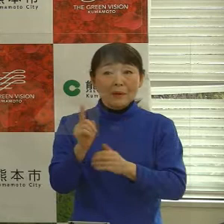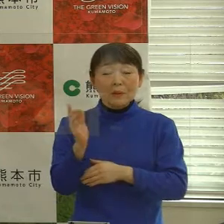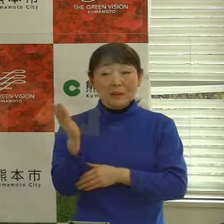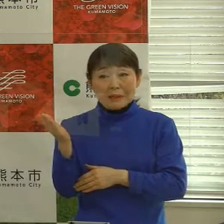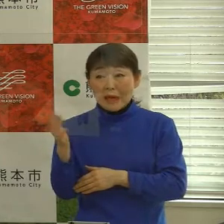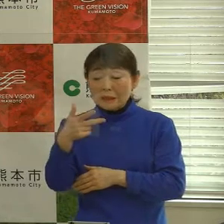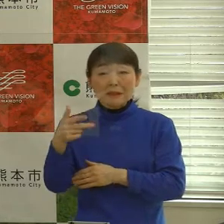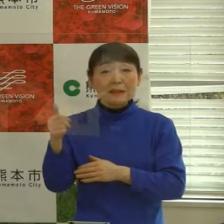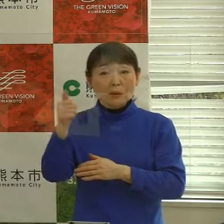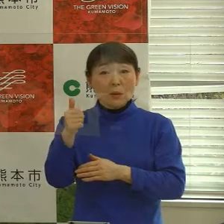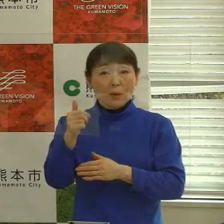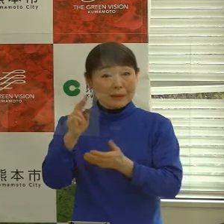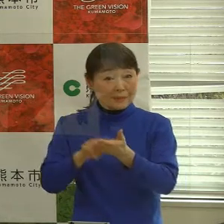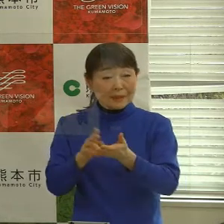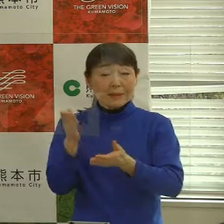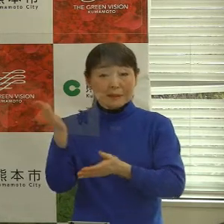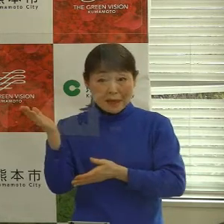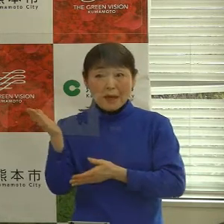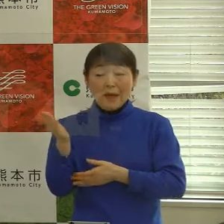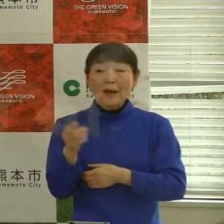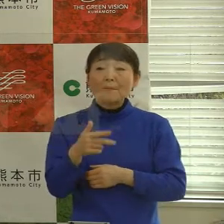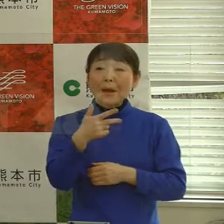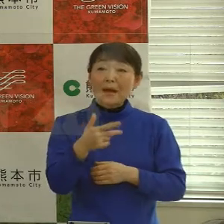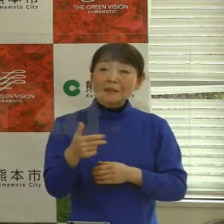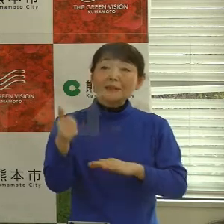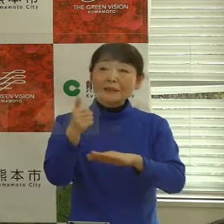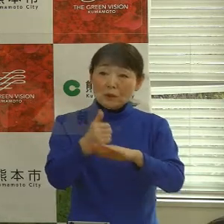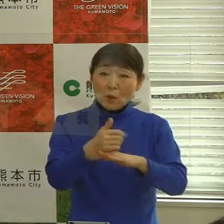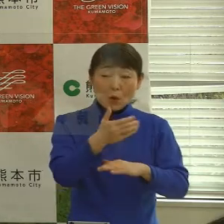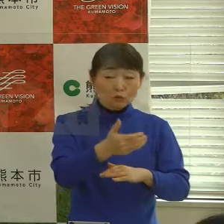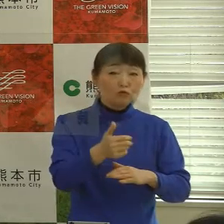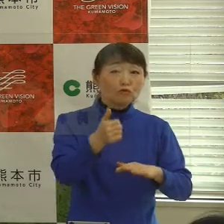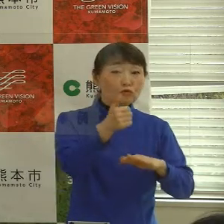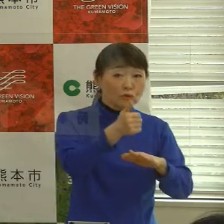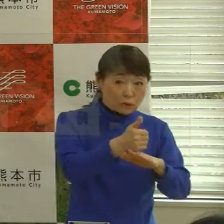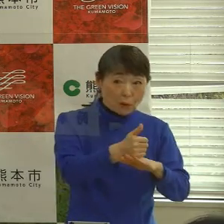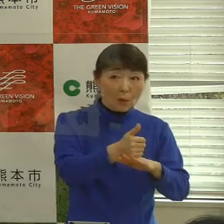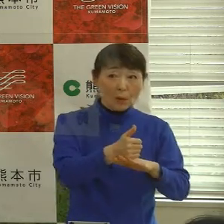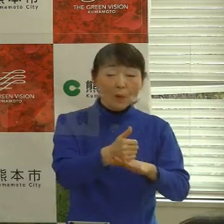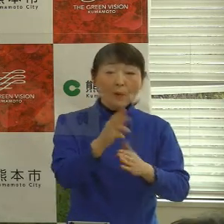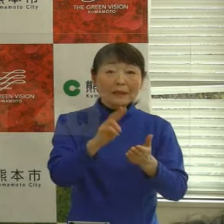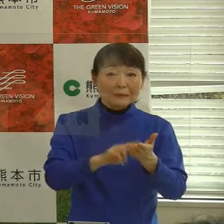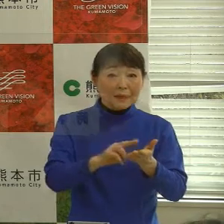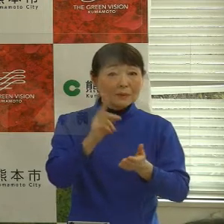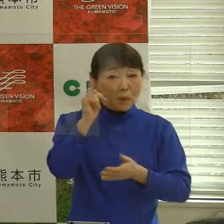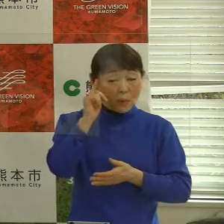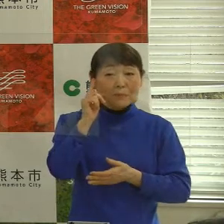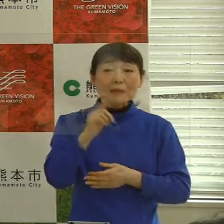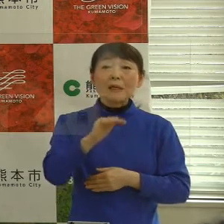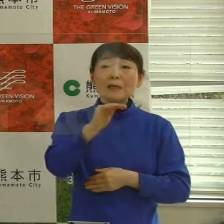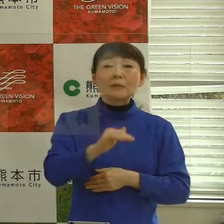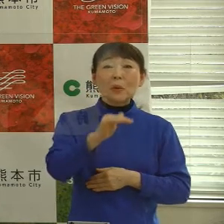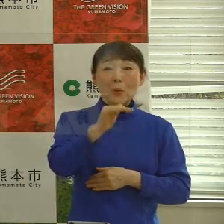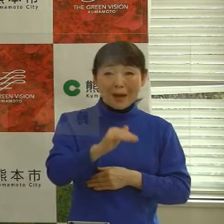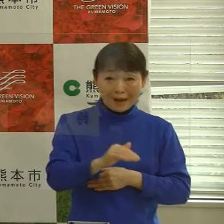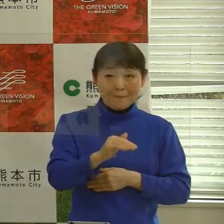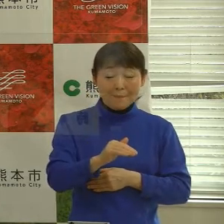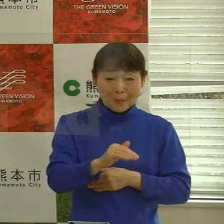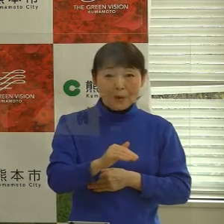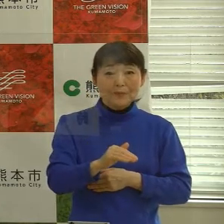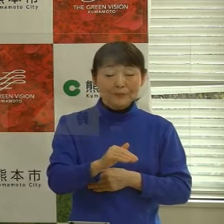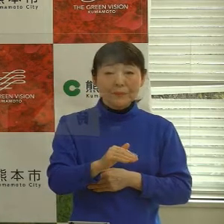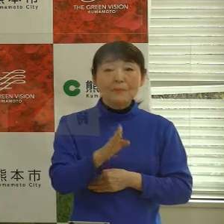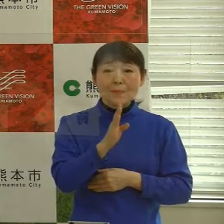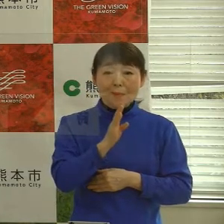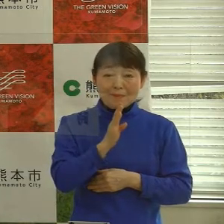基本的に市長だったり区長だったりということになるんだろうというふうに思います。でその辺もですね、やはり非常に